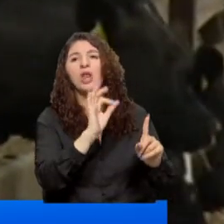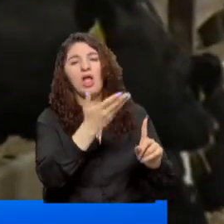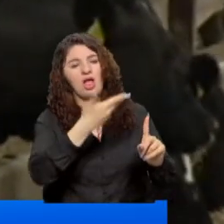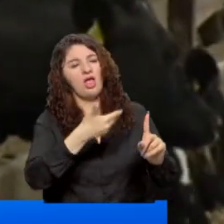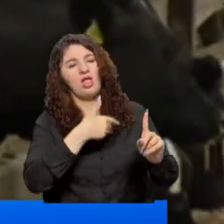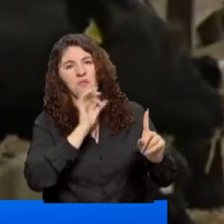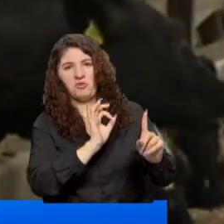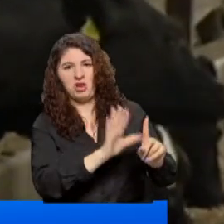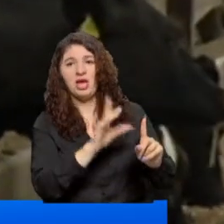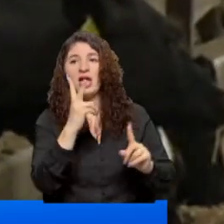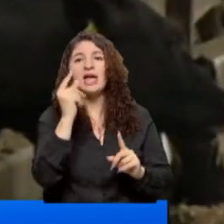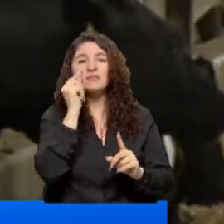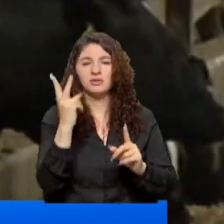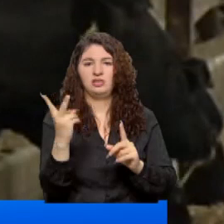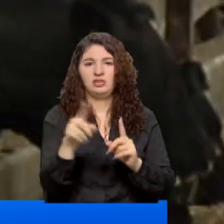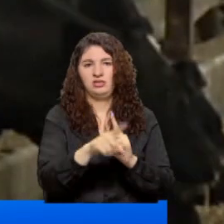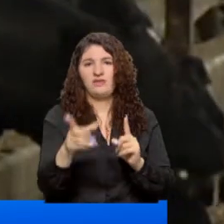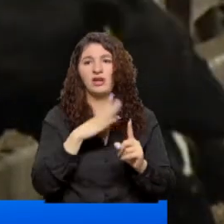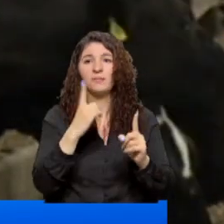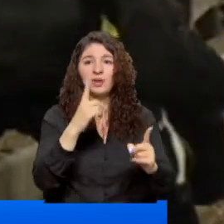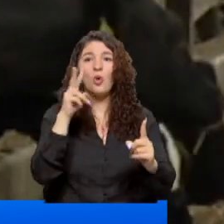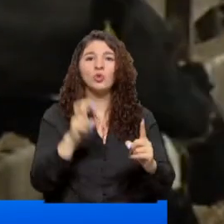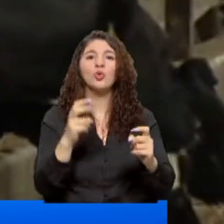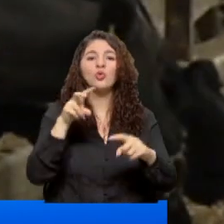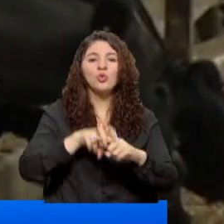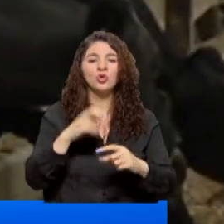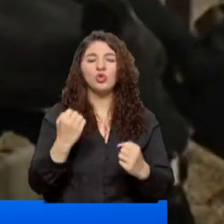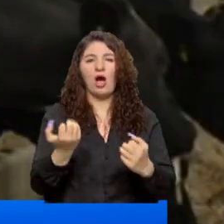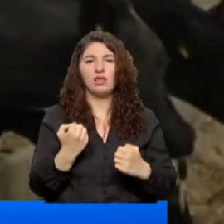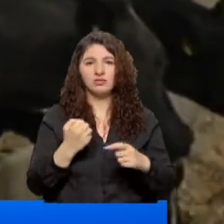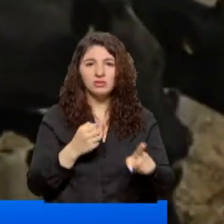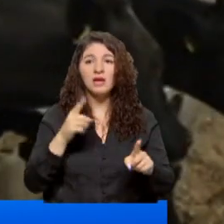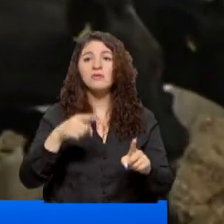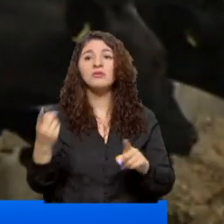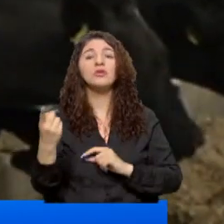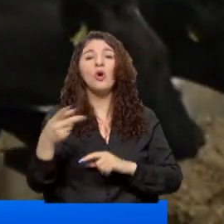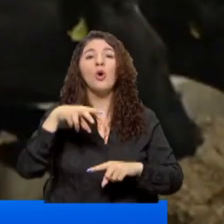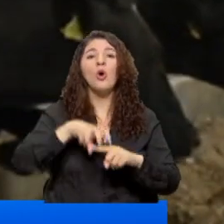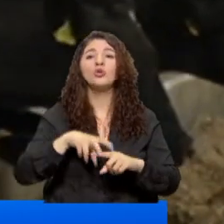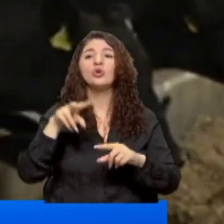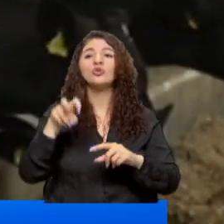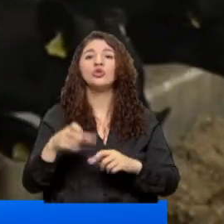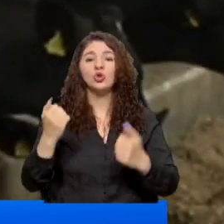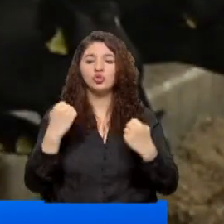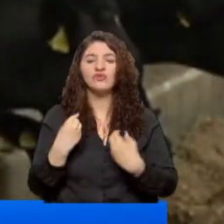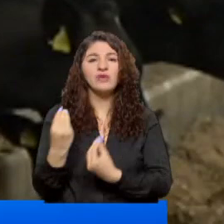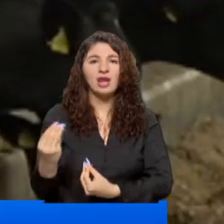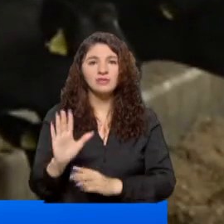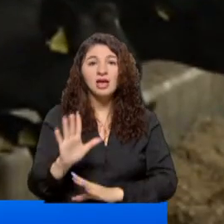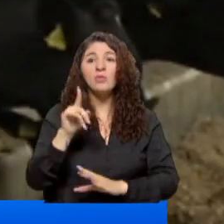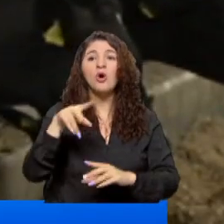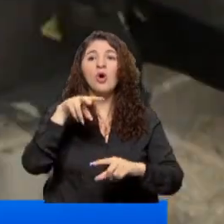izah etmiştir iki tip insan vardır biliyorsunuz biri oturduğu koltuktan gücü olan bir tanesi de oturduğu koltuğa güç veren